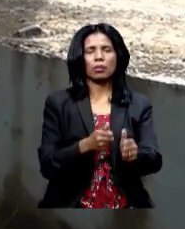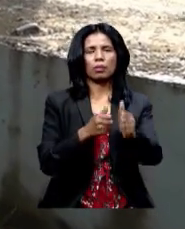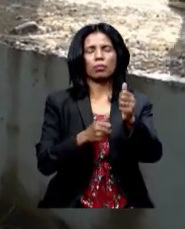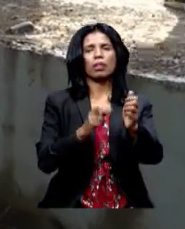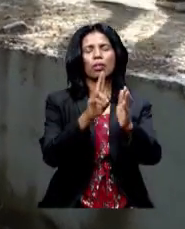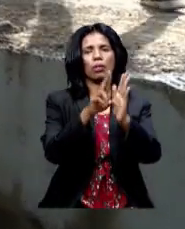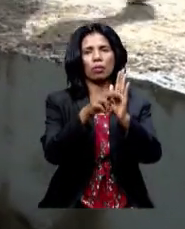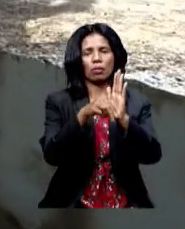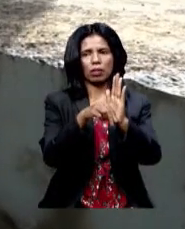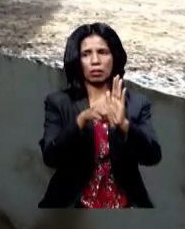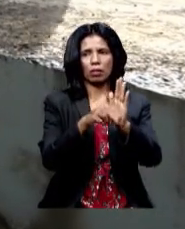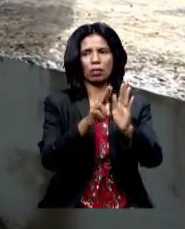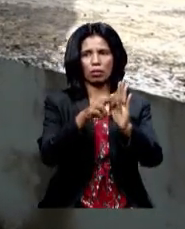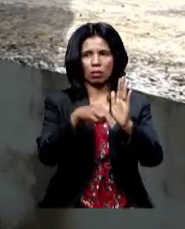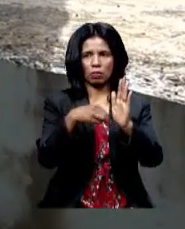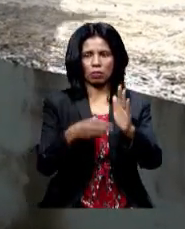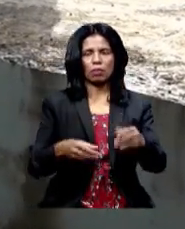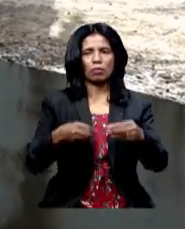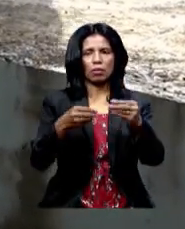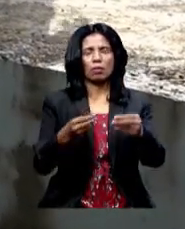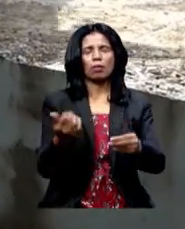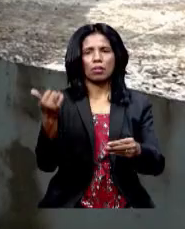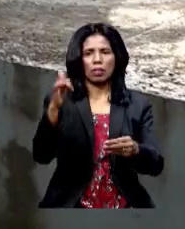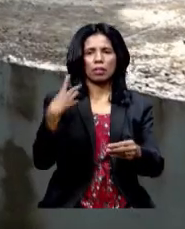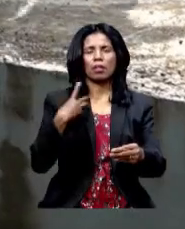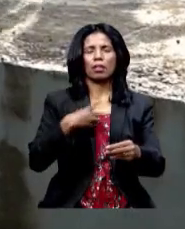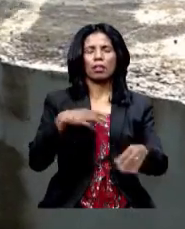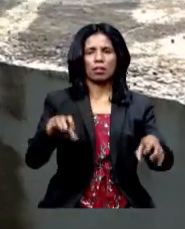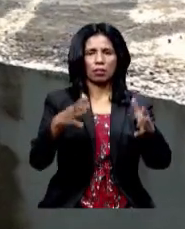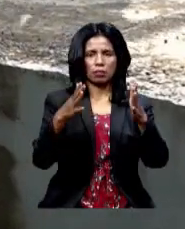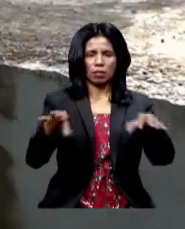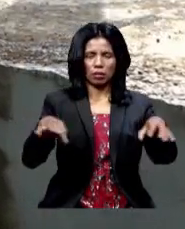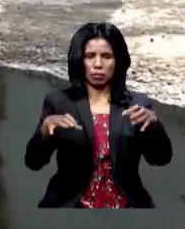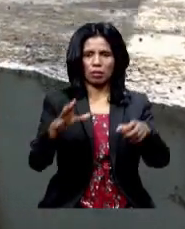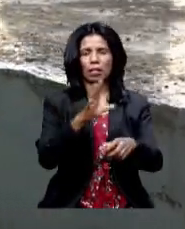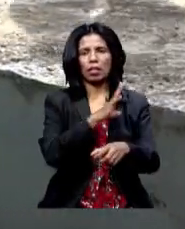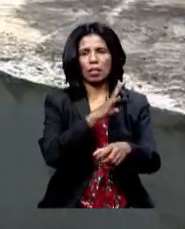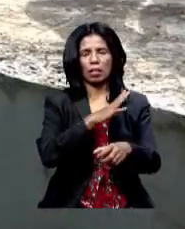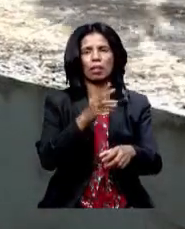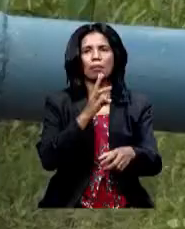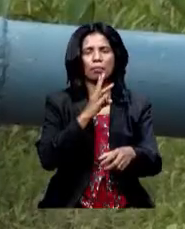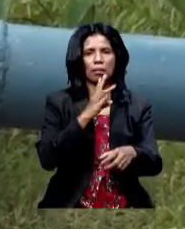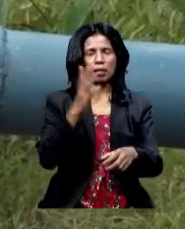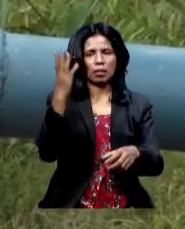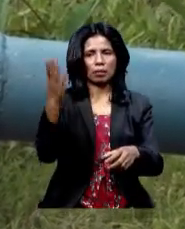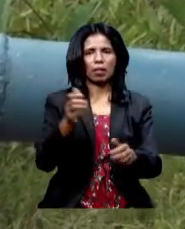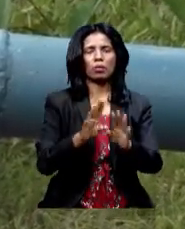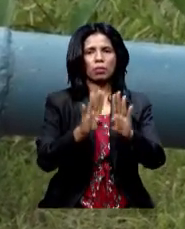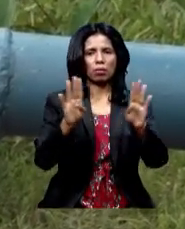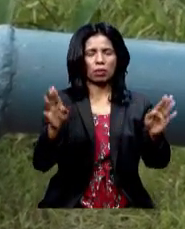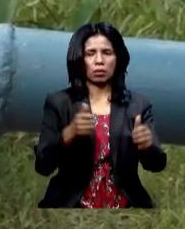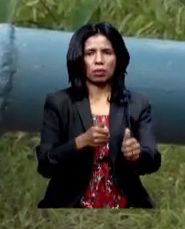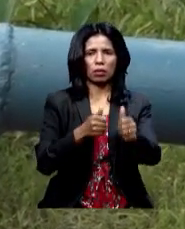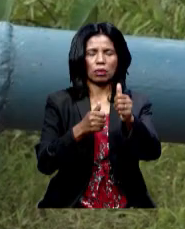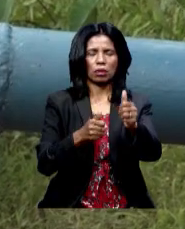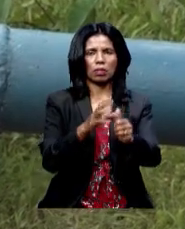maka horario nebe mak fona parita nia funcionar neng hat nebe servisu heng hebe ulung naba atro loke tuir oras